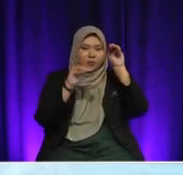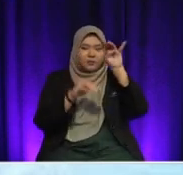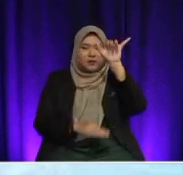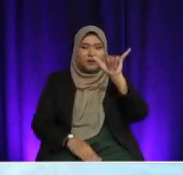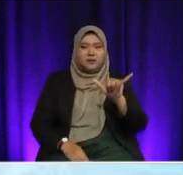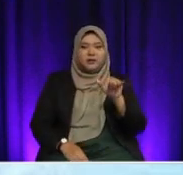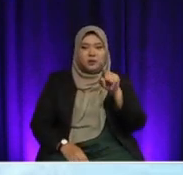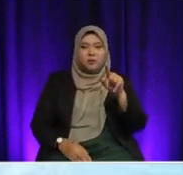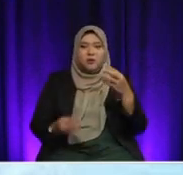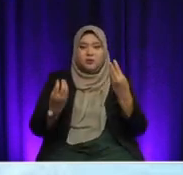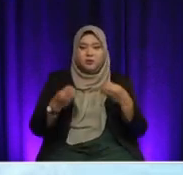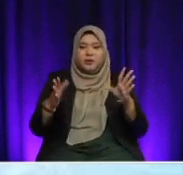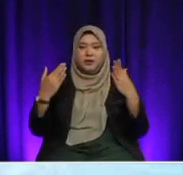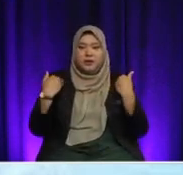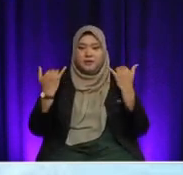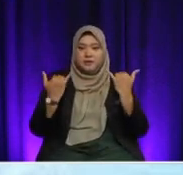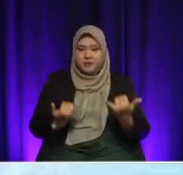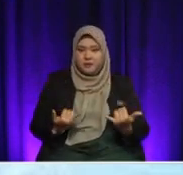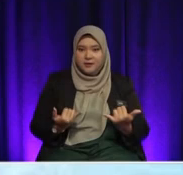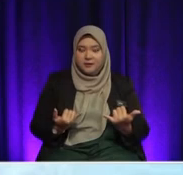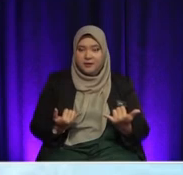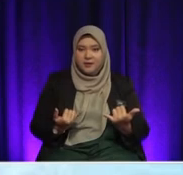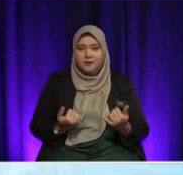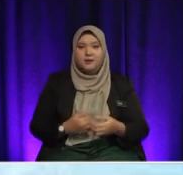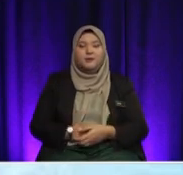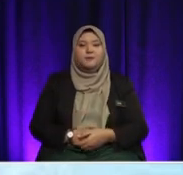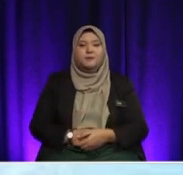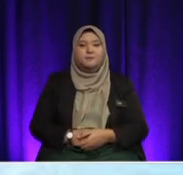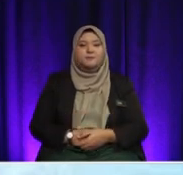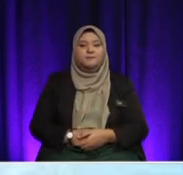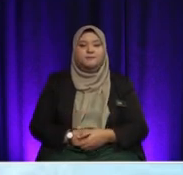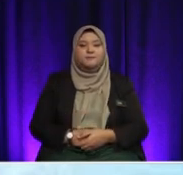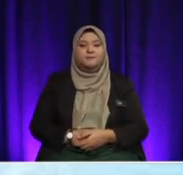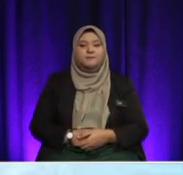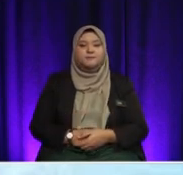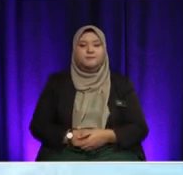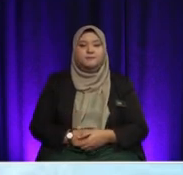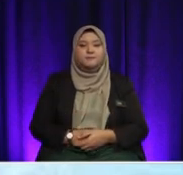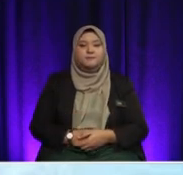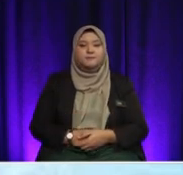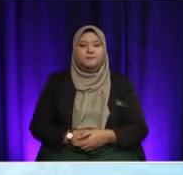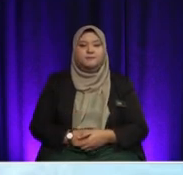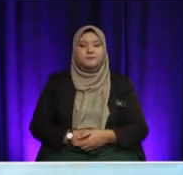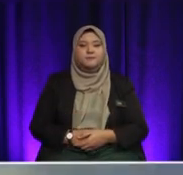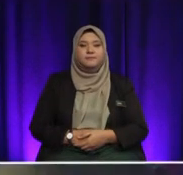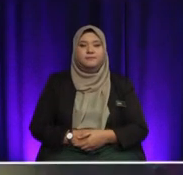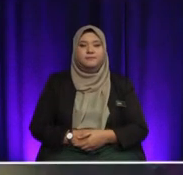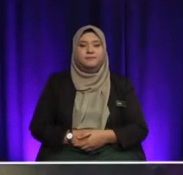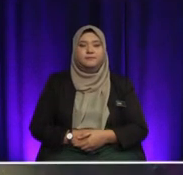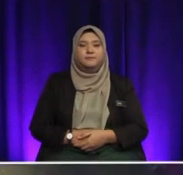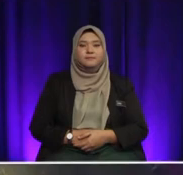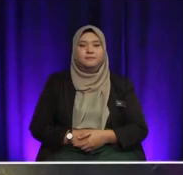RM233. Untung kita dah ada, kita nak 40% daripada kos projek. Okey, cuba kira.